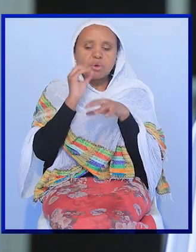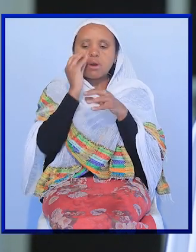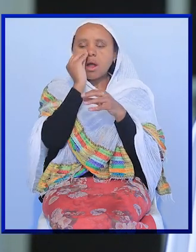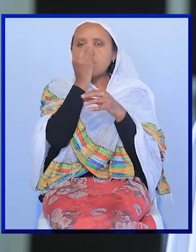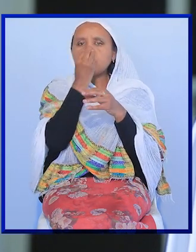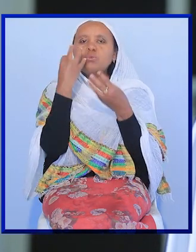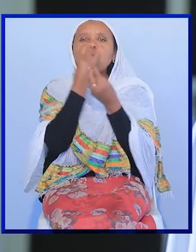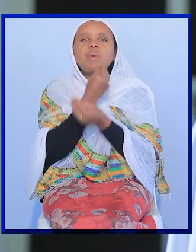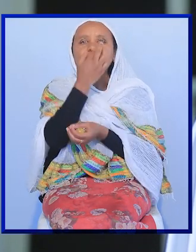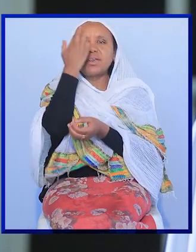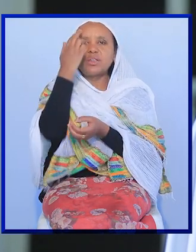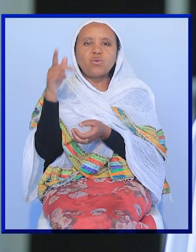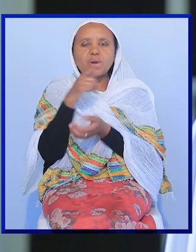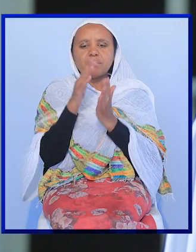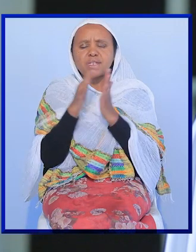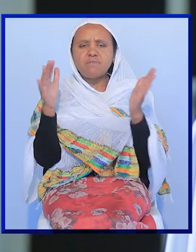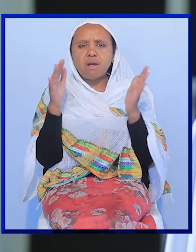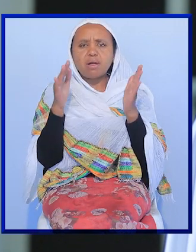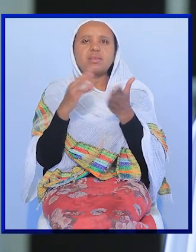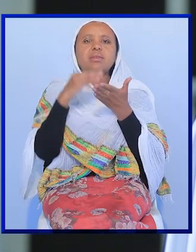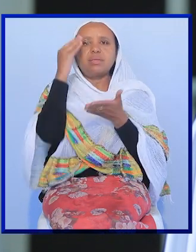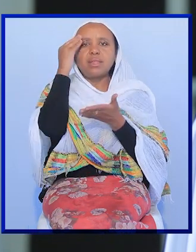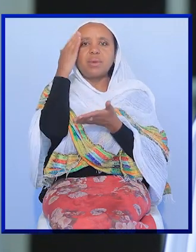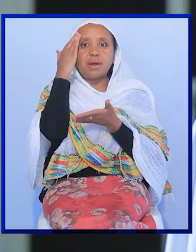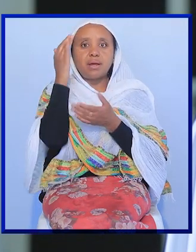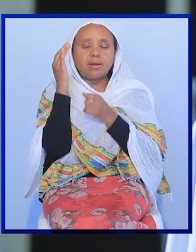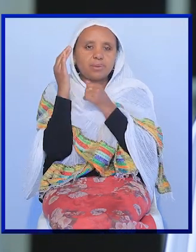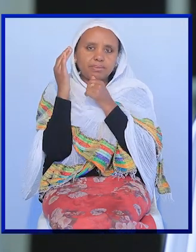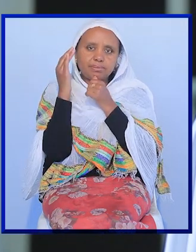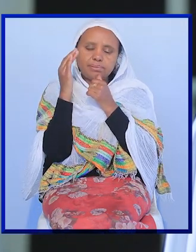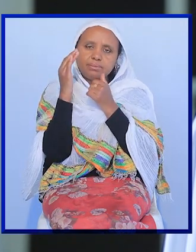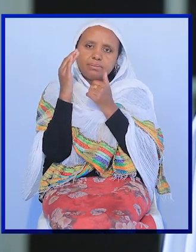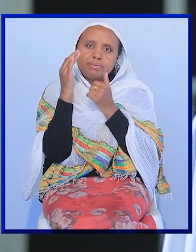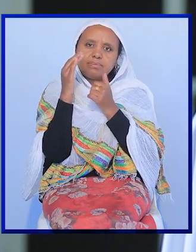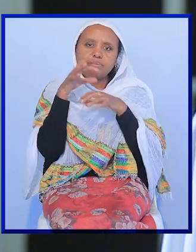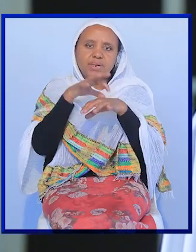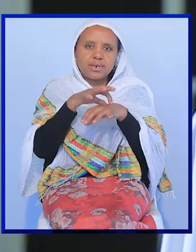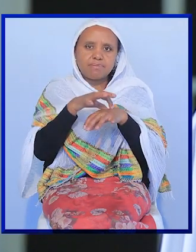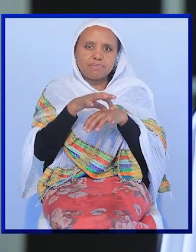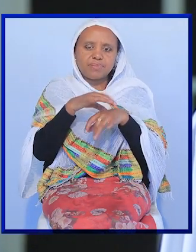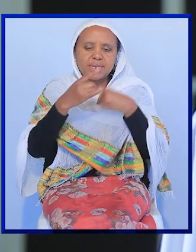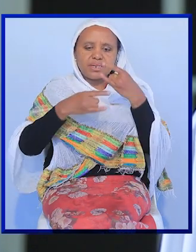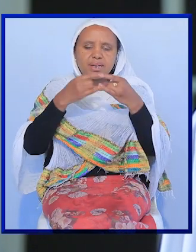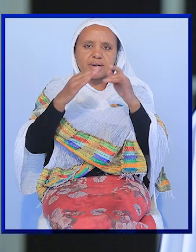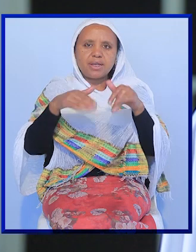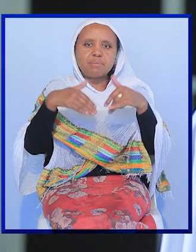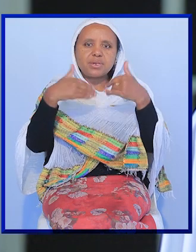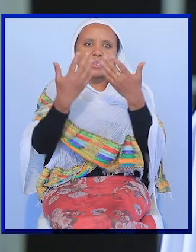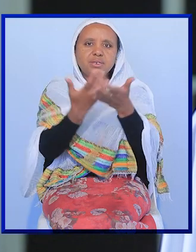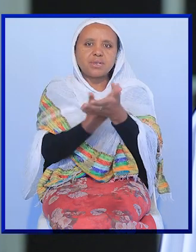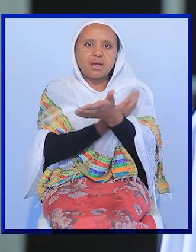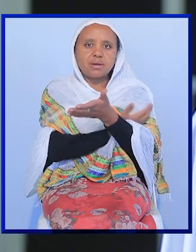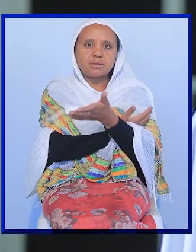ከአበቦች ውበት የተነሳ እንደሆነ በስፋት ተነግሮ እናያለን ዘፍጥረት 1:12 ላይ ምድርም ዘርን የሚሰጥ ሳርንና